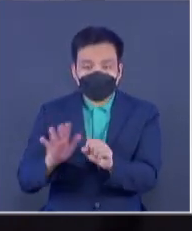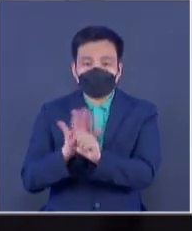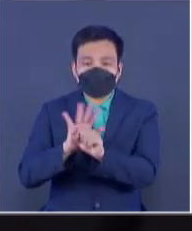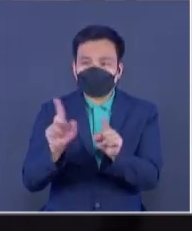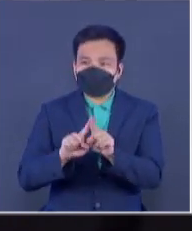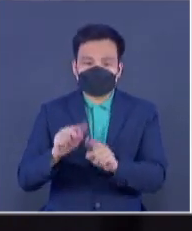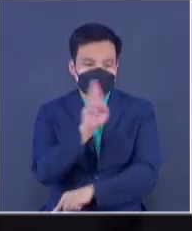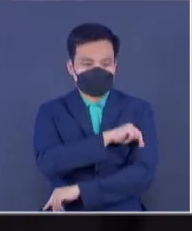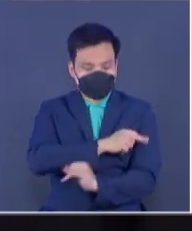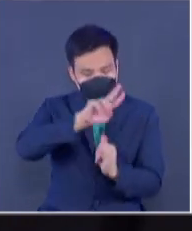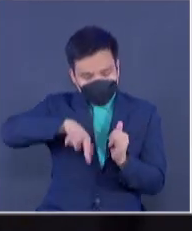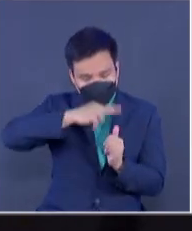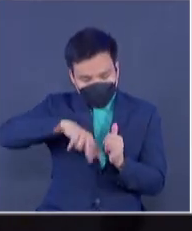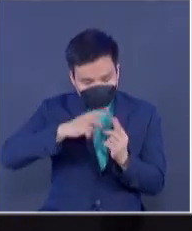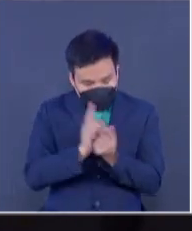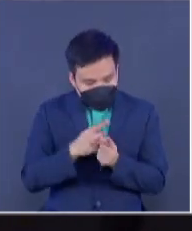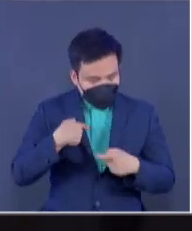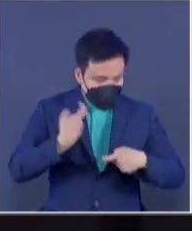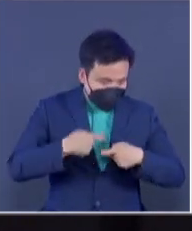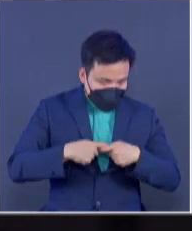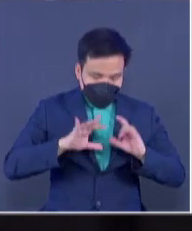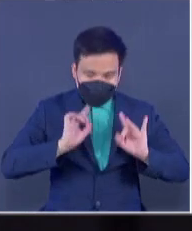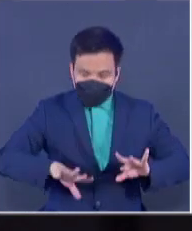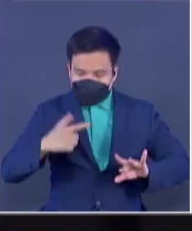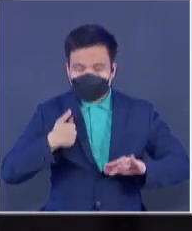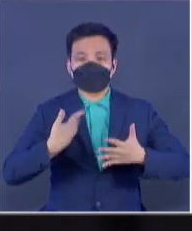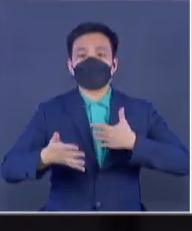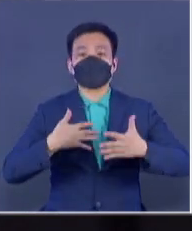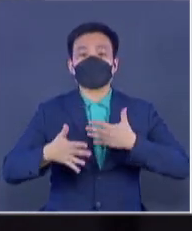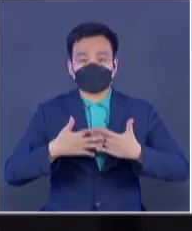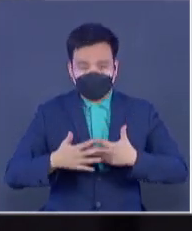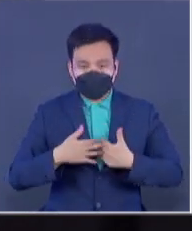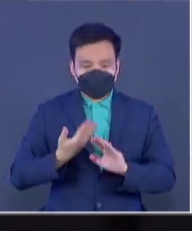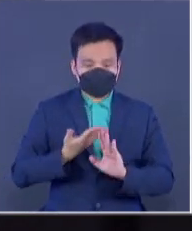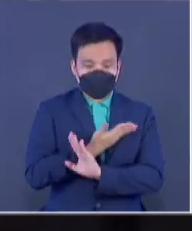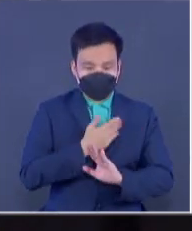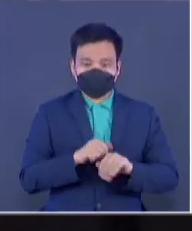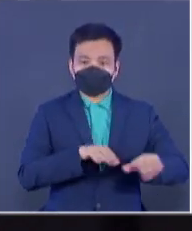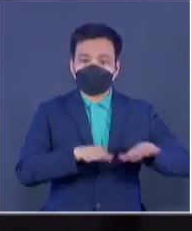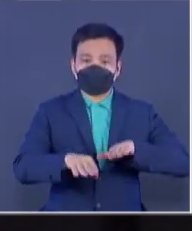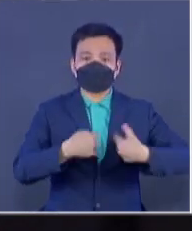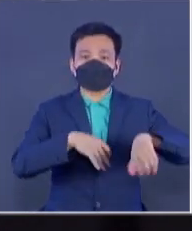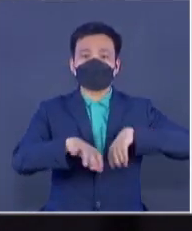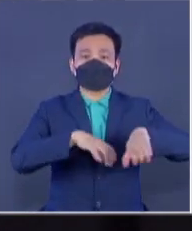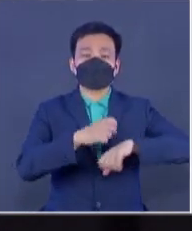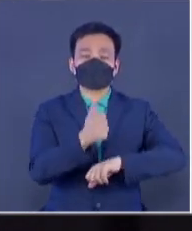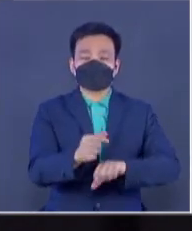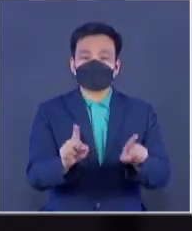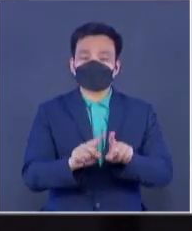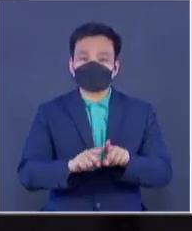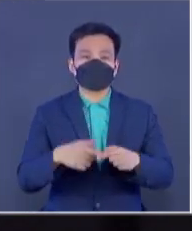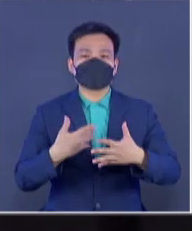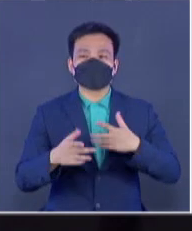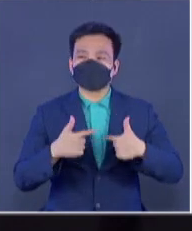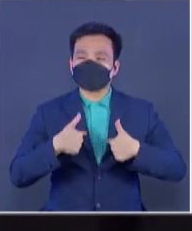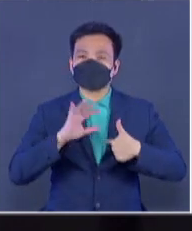ไปเจอเรื่องนั้นเรื่องนี้เนี่ยฮะก็เลยเอาโอเคมันก็ไม่ได้เป็นอะไรที่เสียหายแล้วกันก็ก็คิดว่ามันเหมือนกับซื้อ